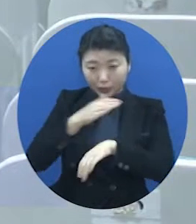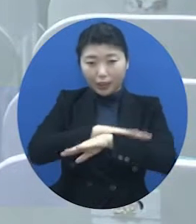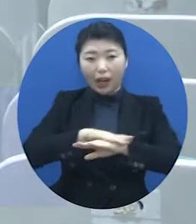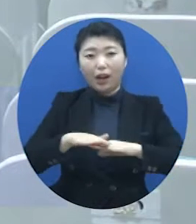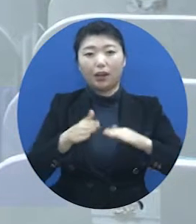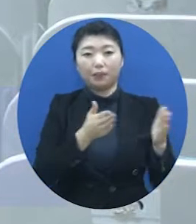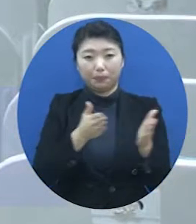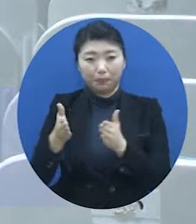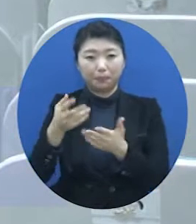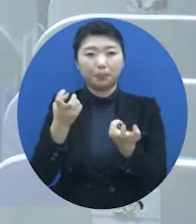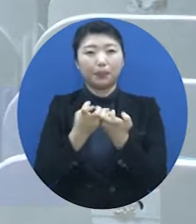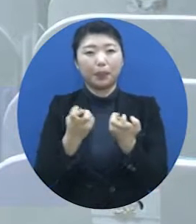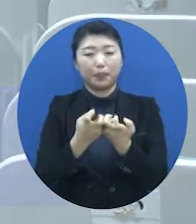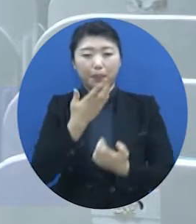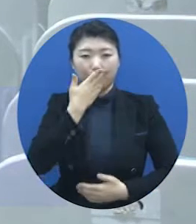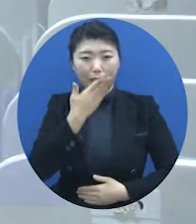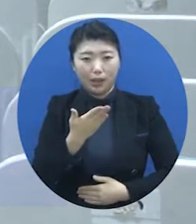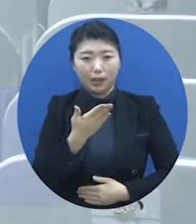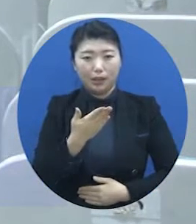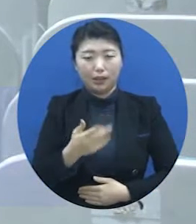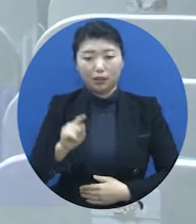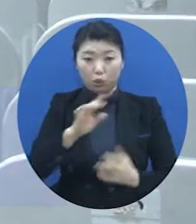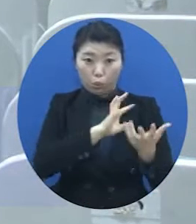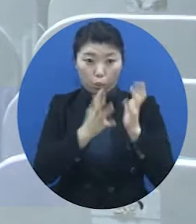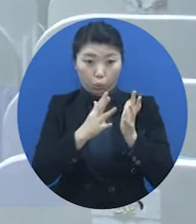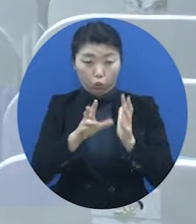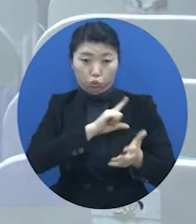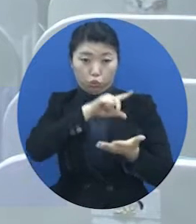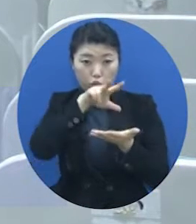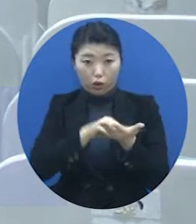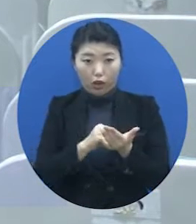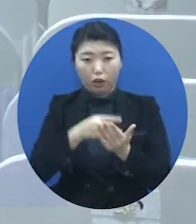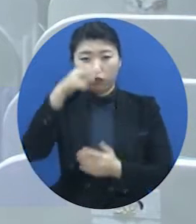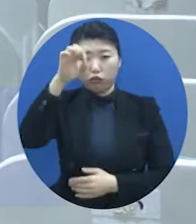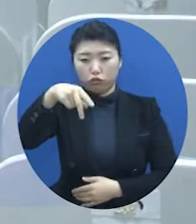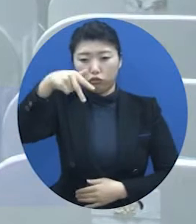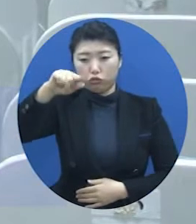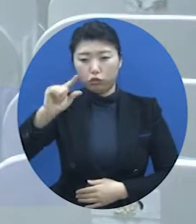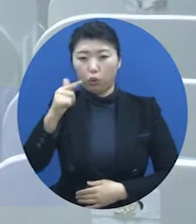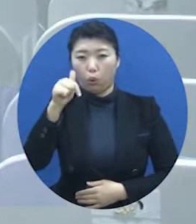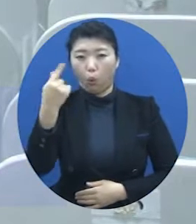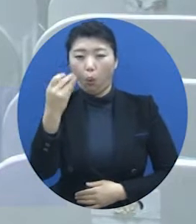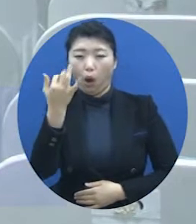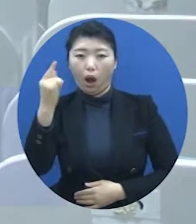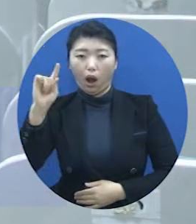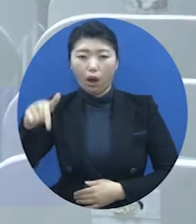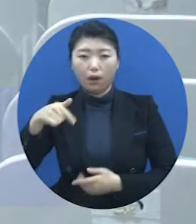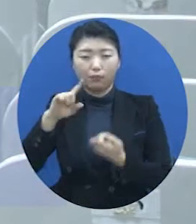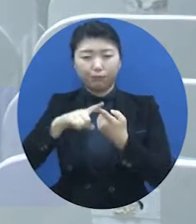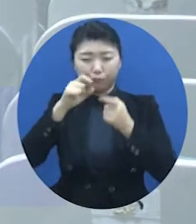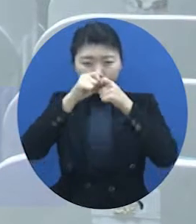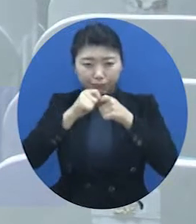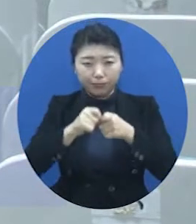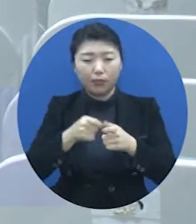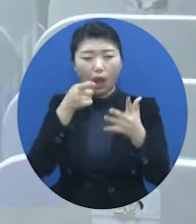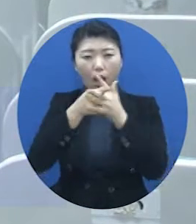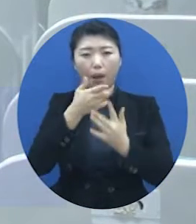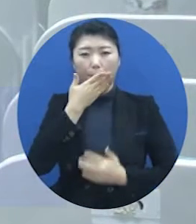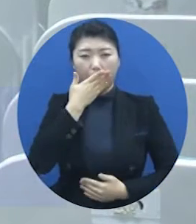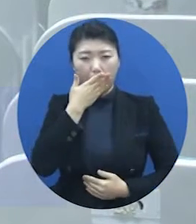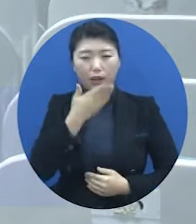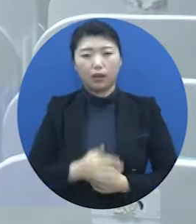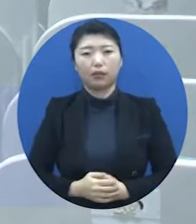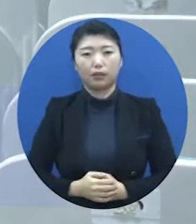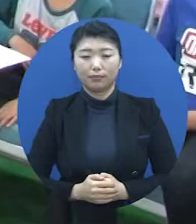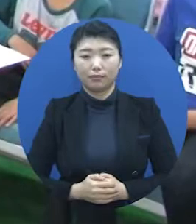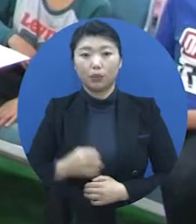수 있는 방법을 알 수 있었고 이 디베이트의 주제인 유전공학에 대해서 좀 더 자세히 알 수 있었던 것